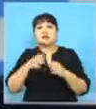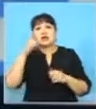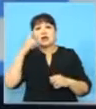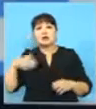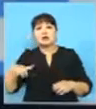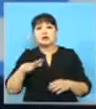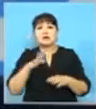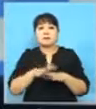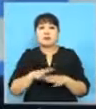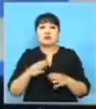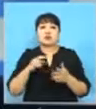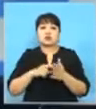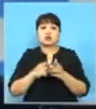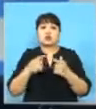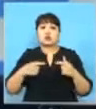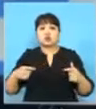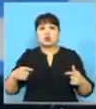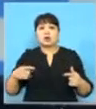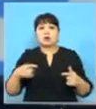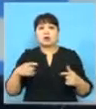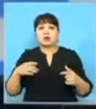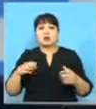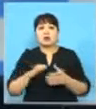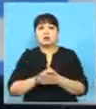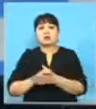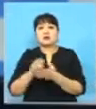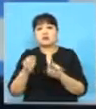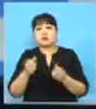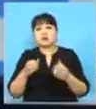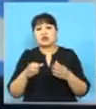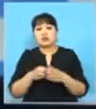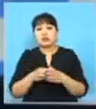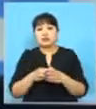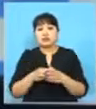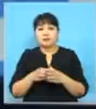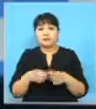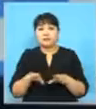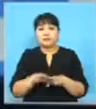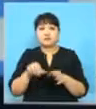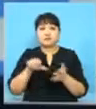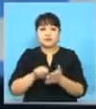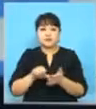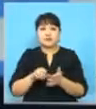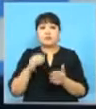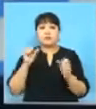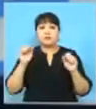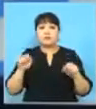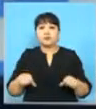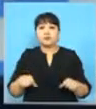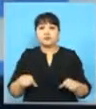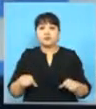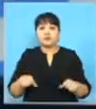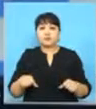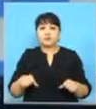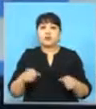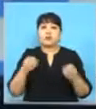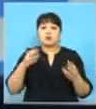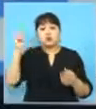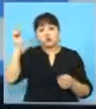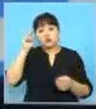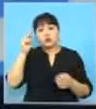Темри Банка, в целом и другие под эгидой ассоциации финансистов Казахстана, она также здесь присутствует, имеет возможность не просто